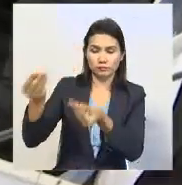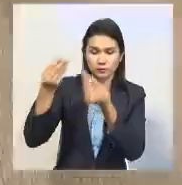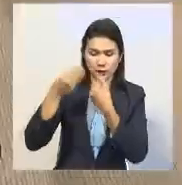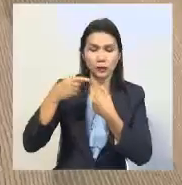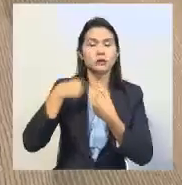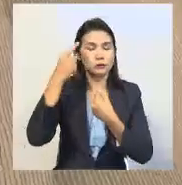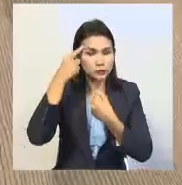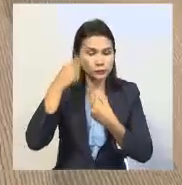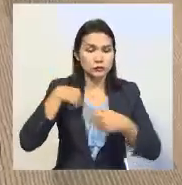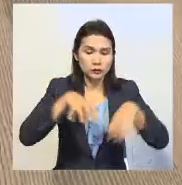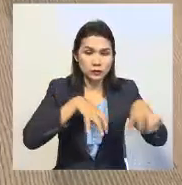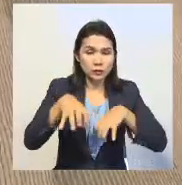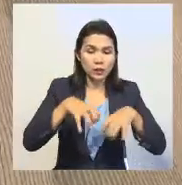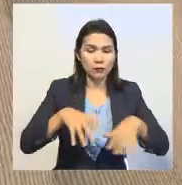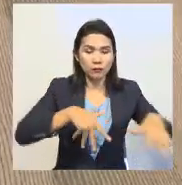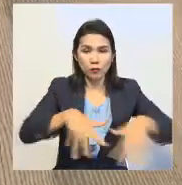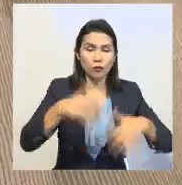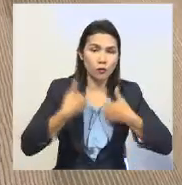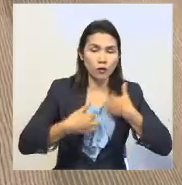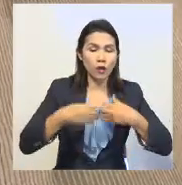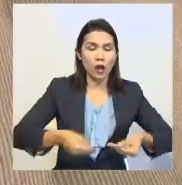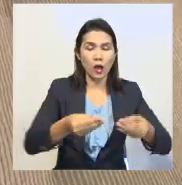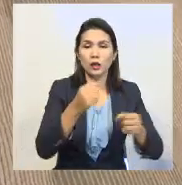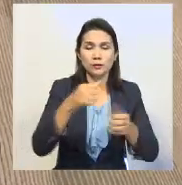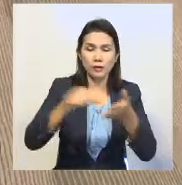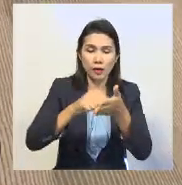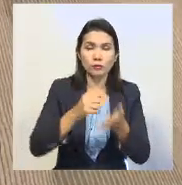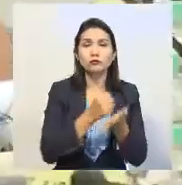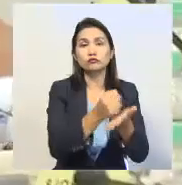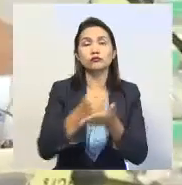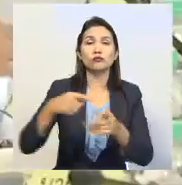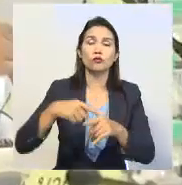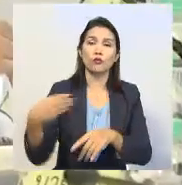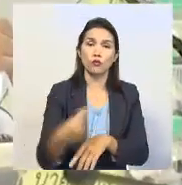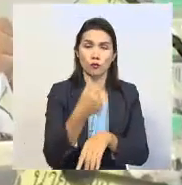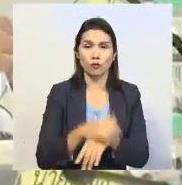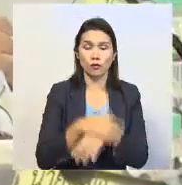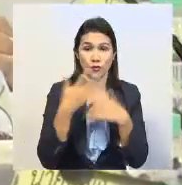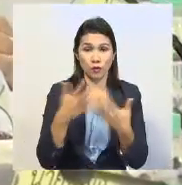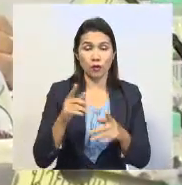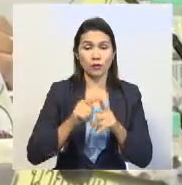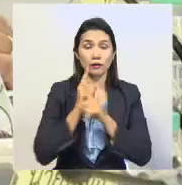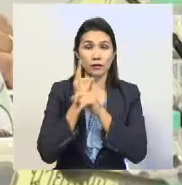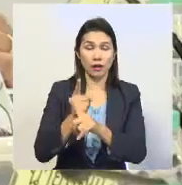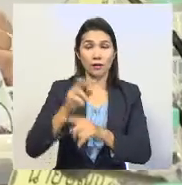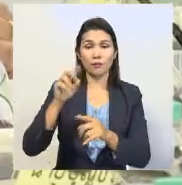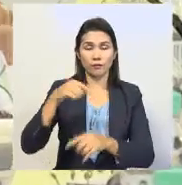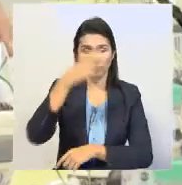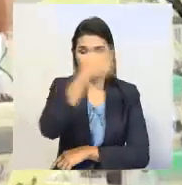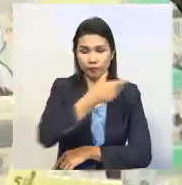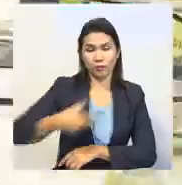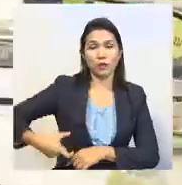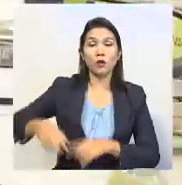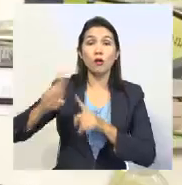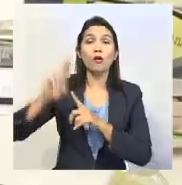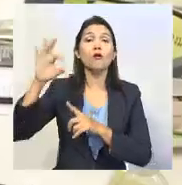เดือดร้อนให้สามารถดำเนินชีวิตได้ตามปกติโดยเร็วและน้อมนำแนวพระราชดำริของในหลวงรัชกาลที่9ม